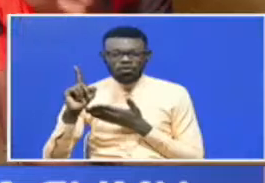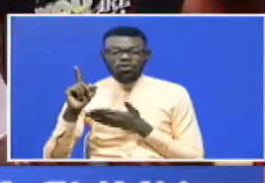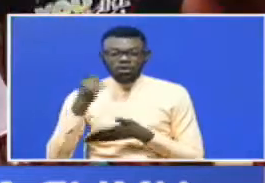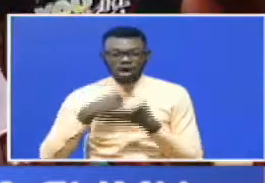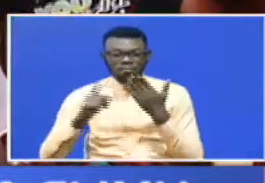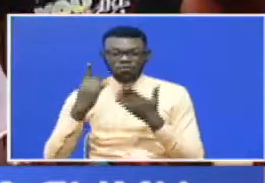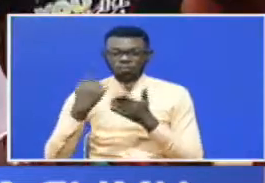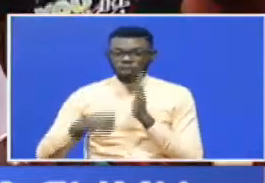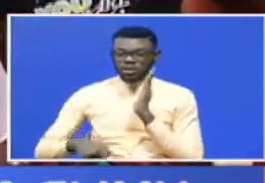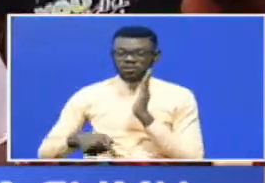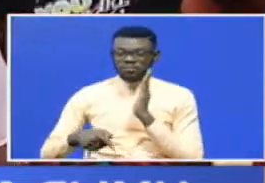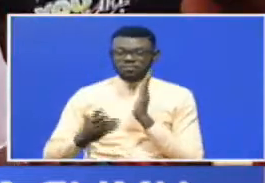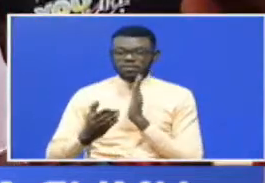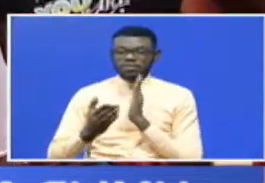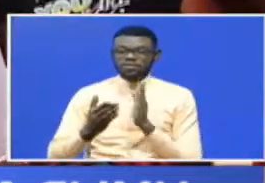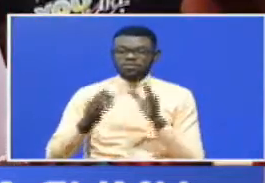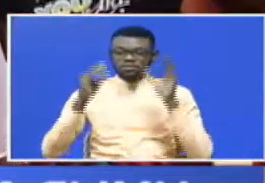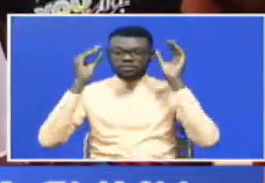imepitisha kwamba